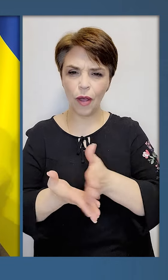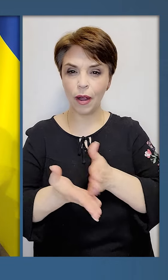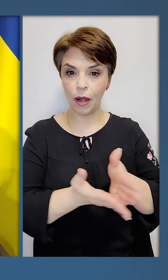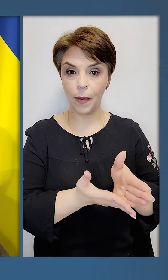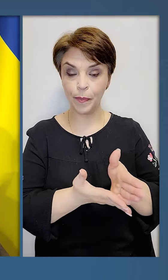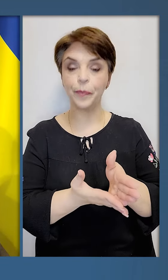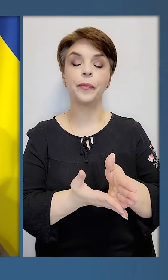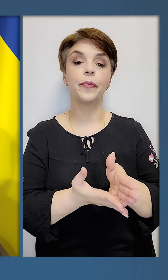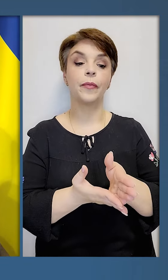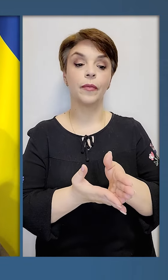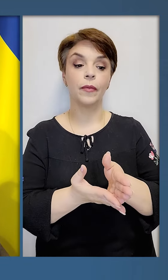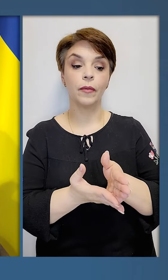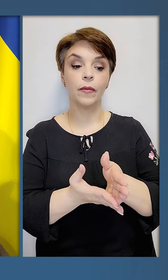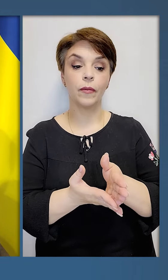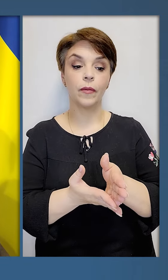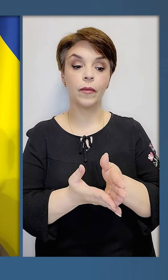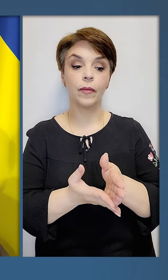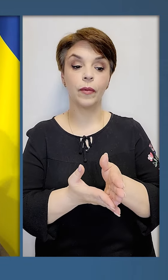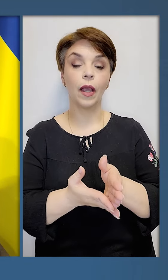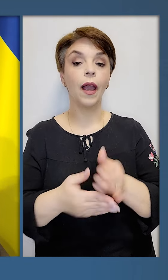сферах.